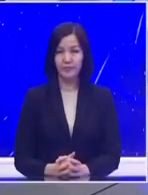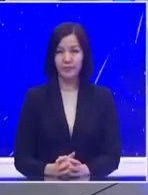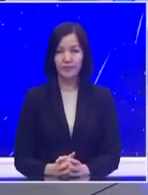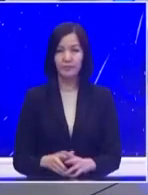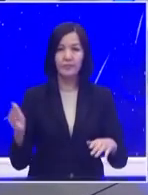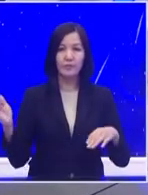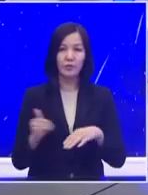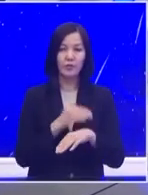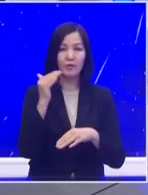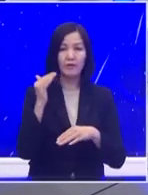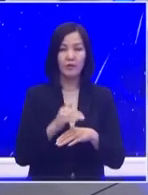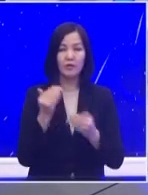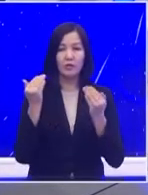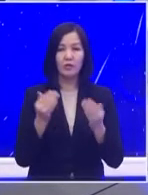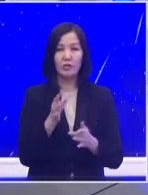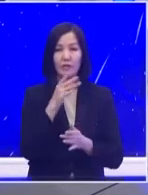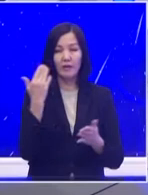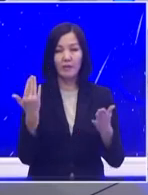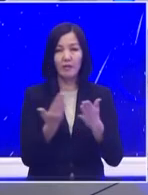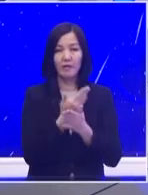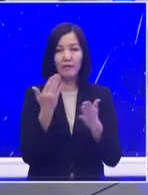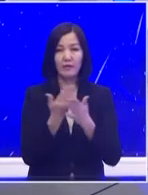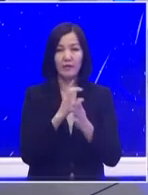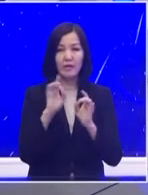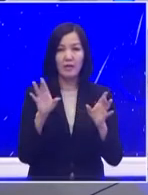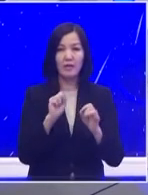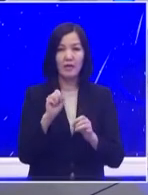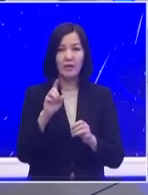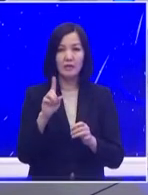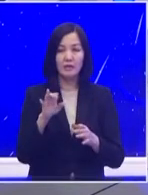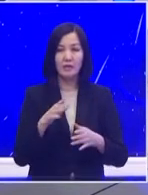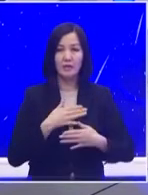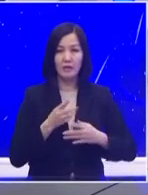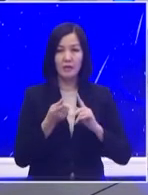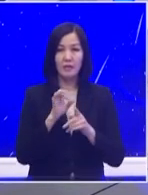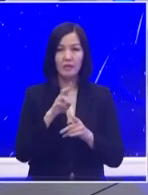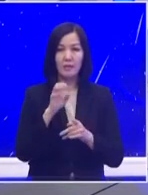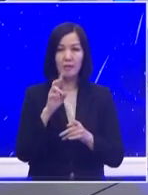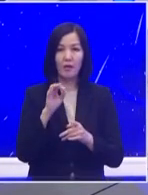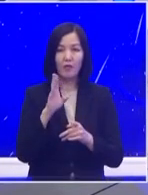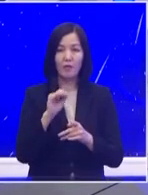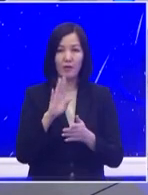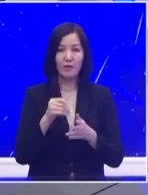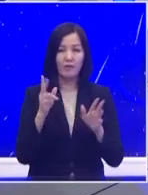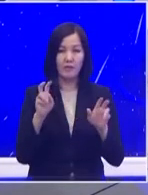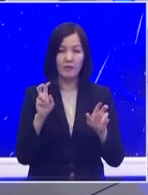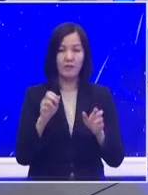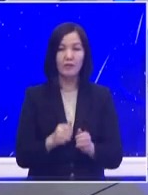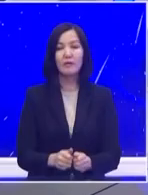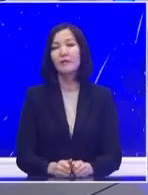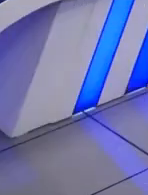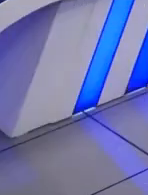Добрый вечер, в эфире телеканала ЖТСУ «Время новостей». С вами Азат Джумаханов, и сурдоперевод обеспечивает Айгуль Стамбекова. Смотрите